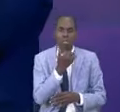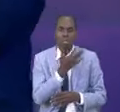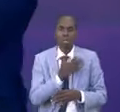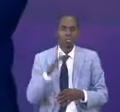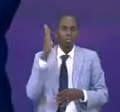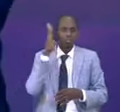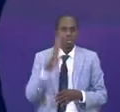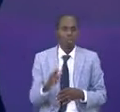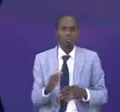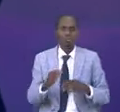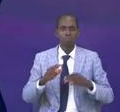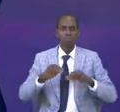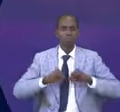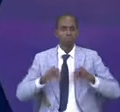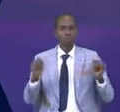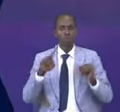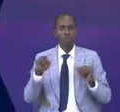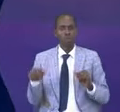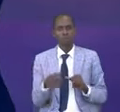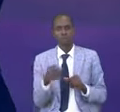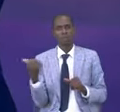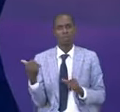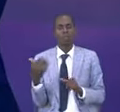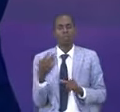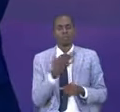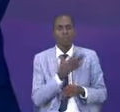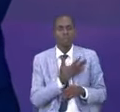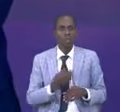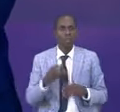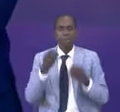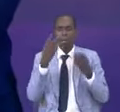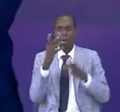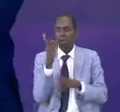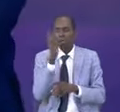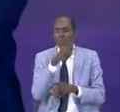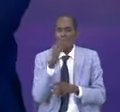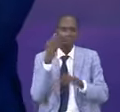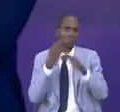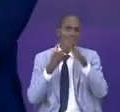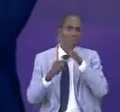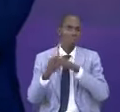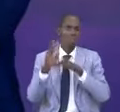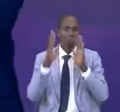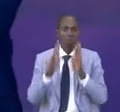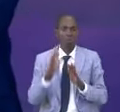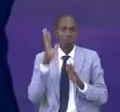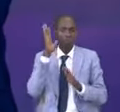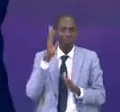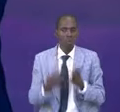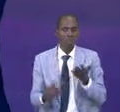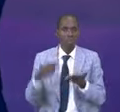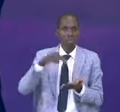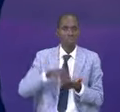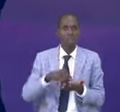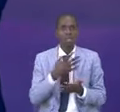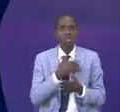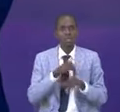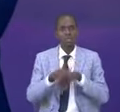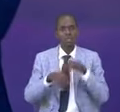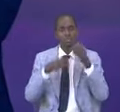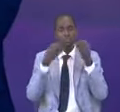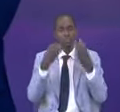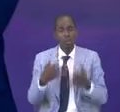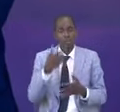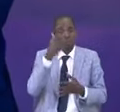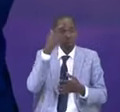plusieurs faux professeurs s'élèveront eux ils se diront beaucoup de gens et parce que ce sera écrit l'amour le plus grand nombre se refroidira